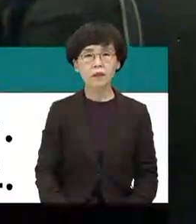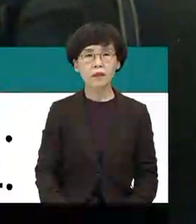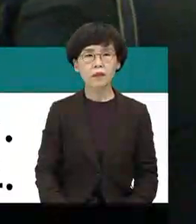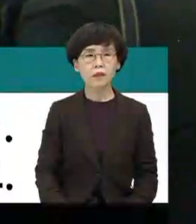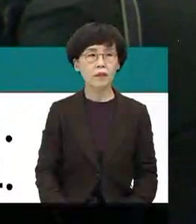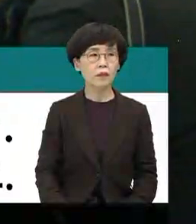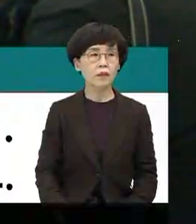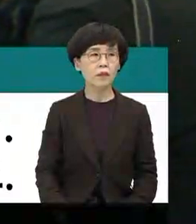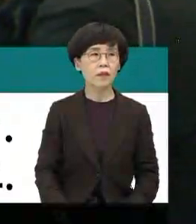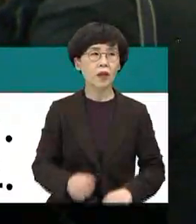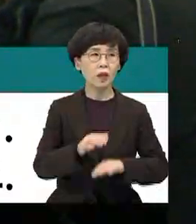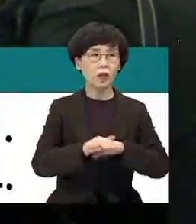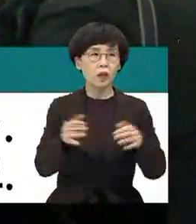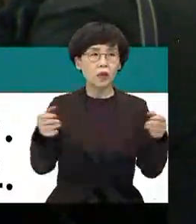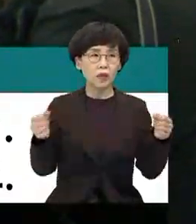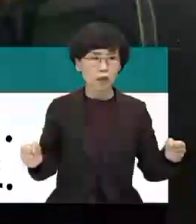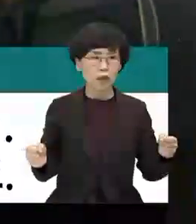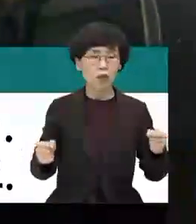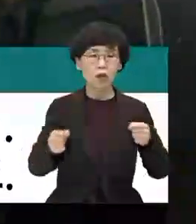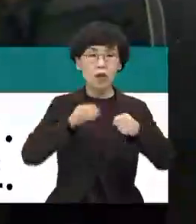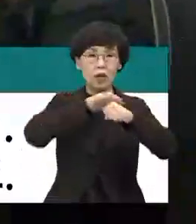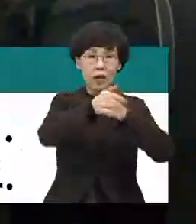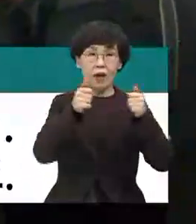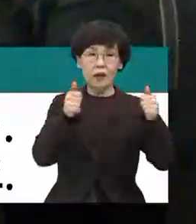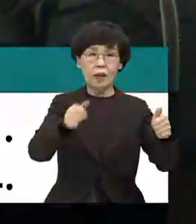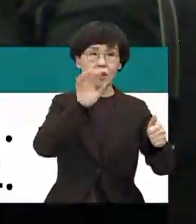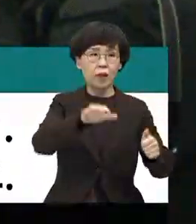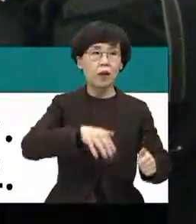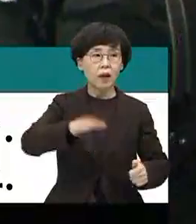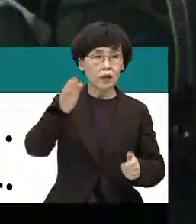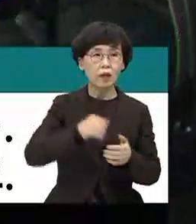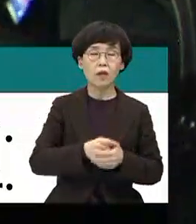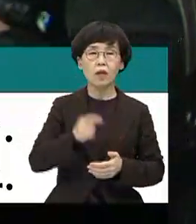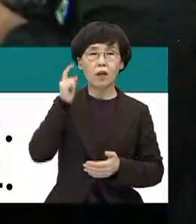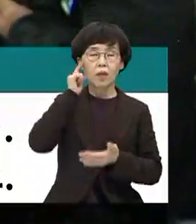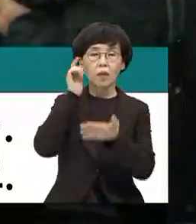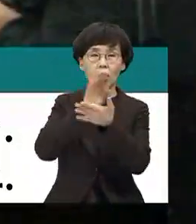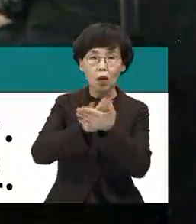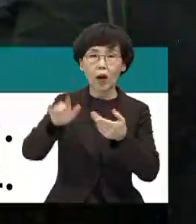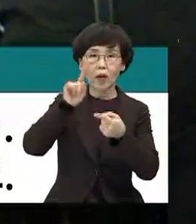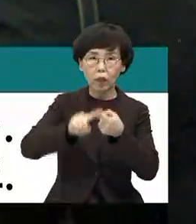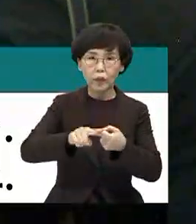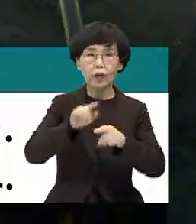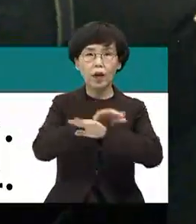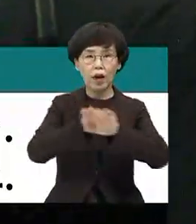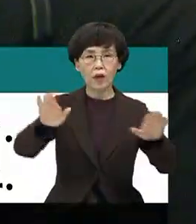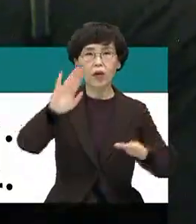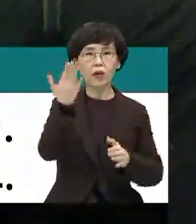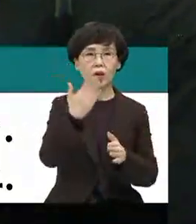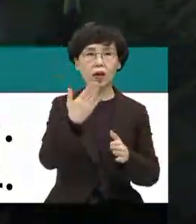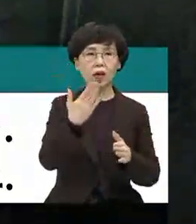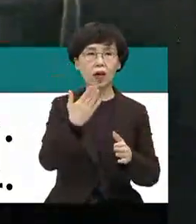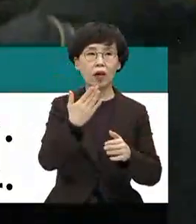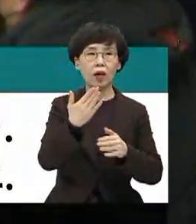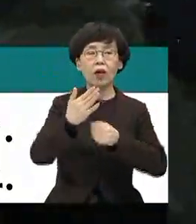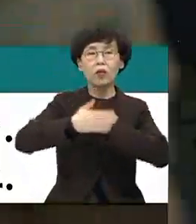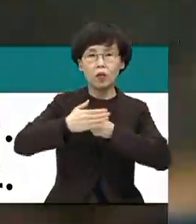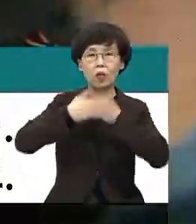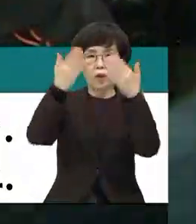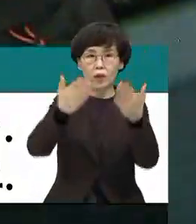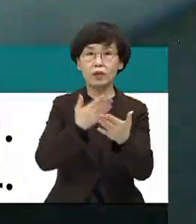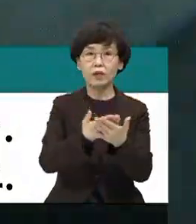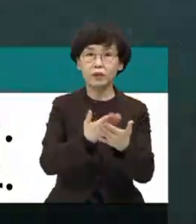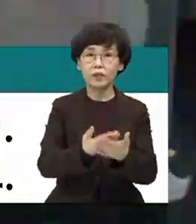손에 손을 잡고 국제법정에 나가서 평화롭게 해결되도록